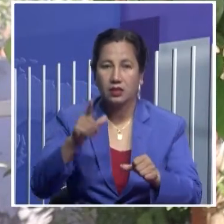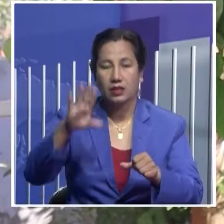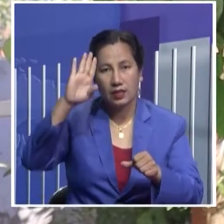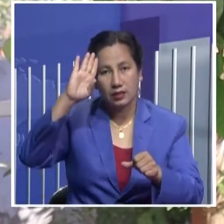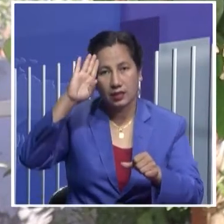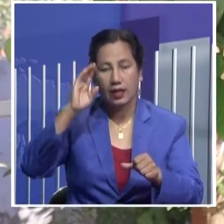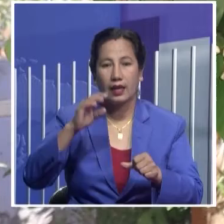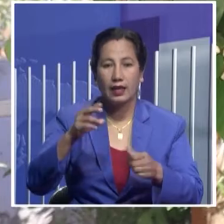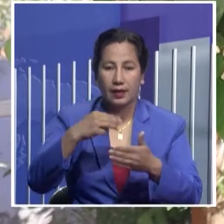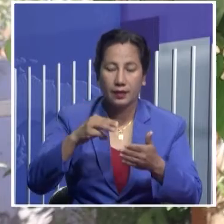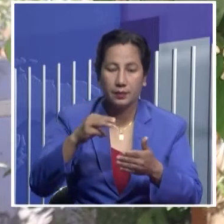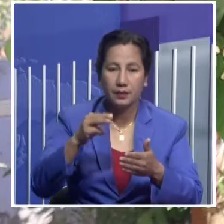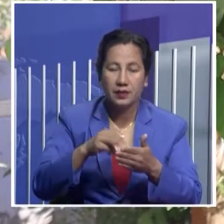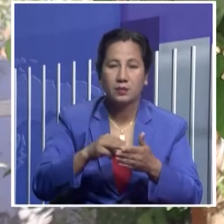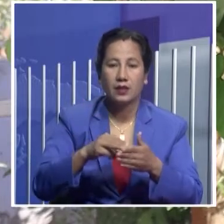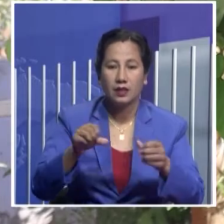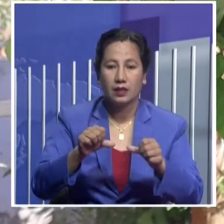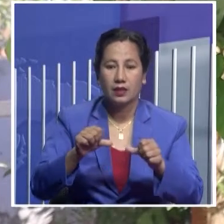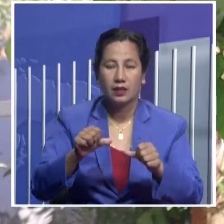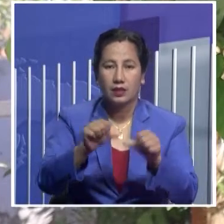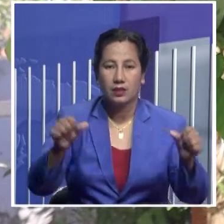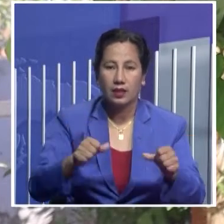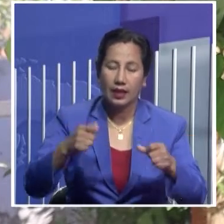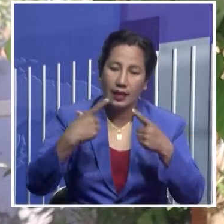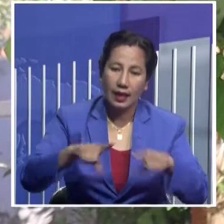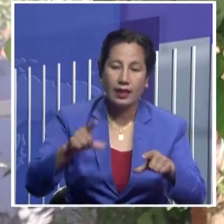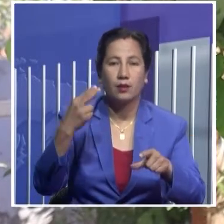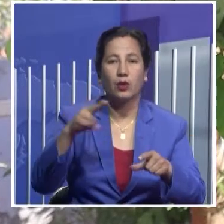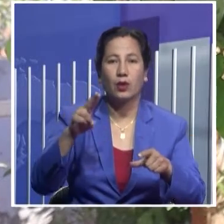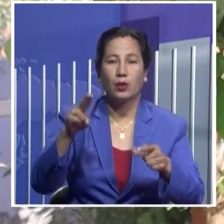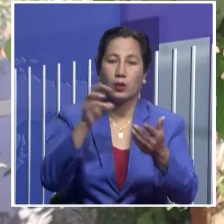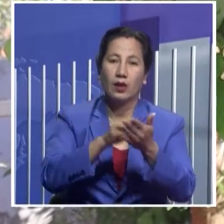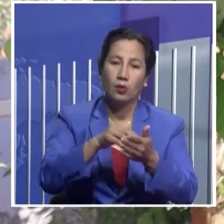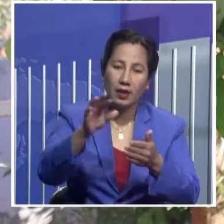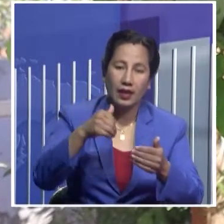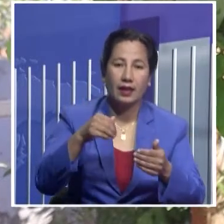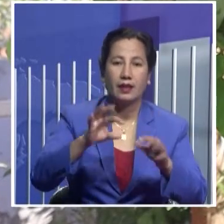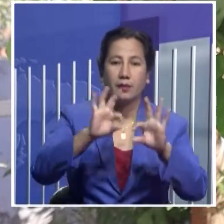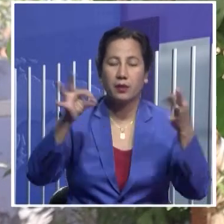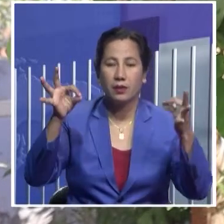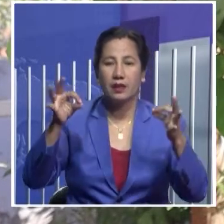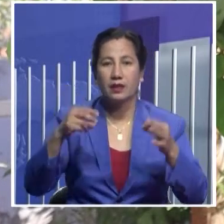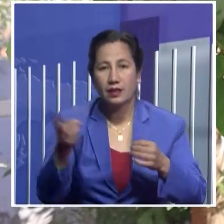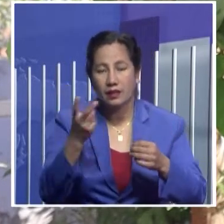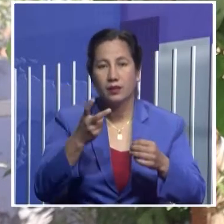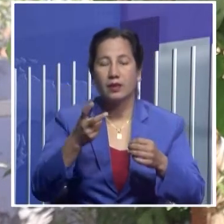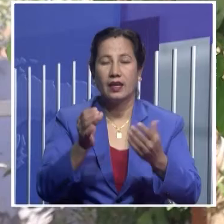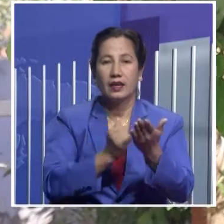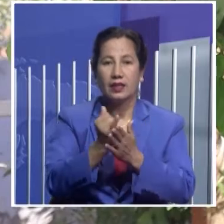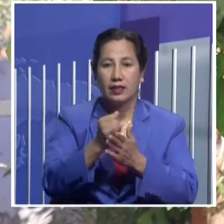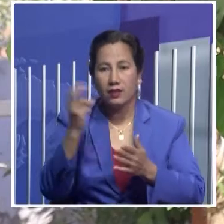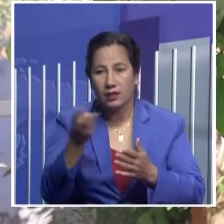सरकारले लिजमा जग्गाहरू खाली भएको जमिनलाई लिजमा ल्याइदिएर विभिन्न किसिमका उपकरणहरू खेती गर्ने